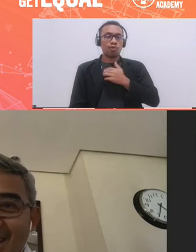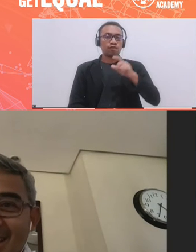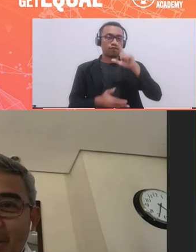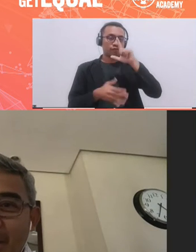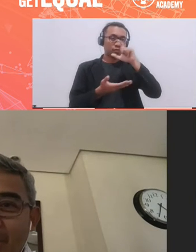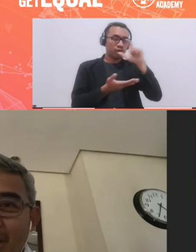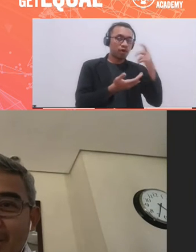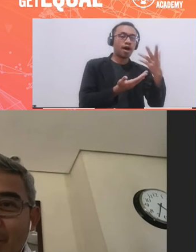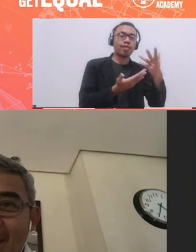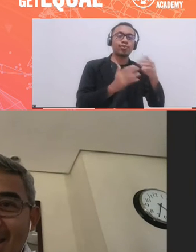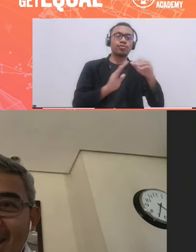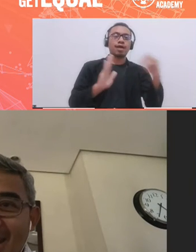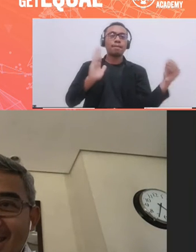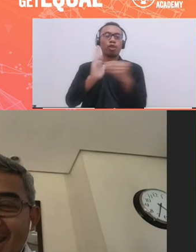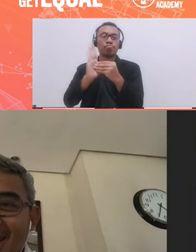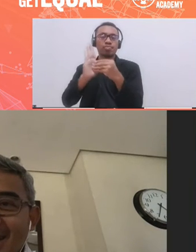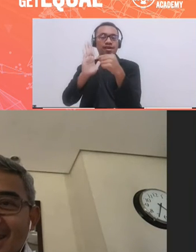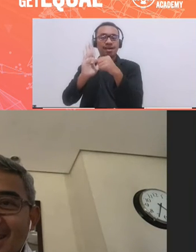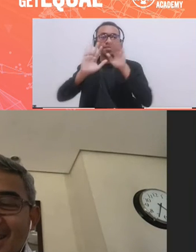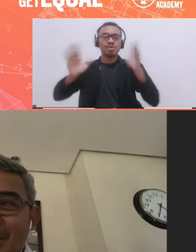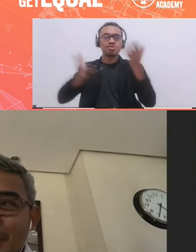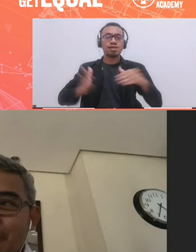di antara kita para orang tua yang anak-anaknya